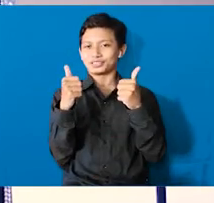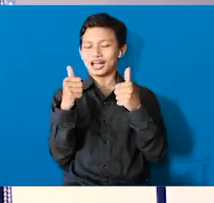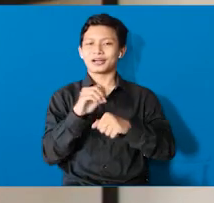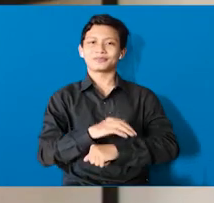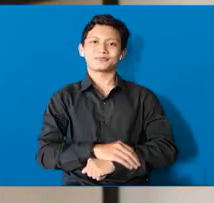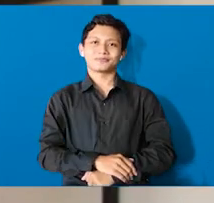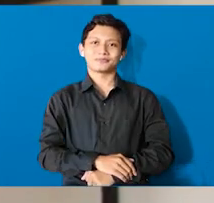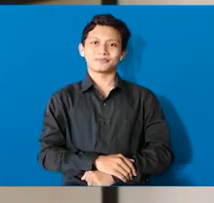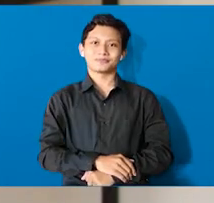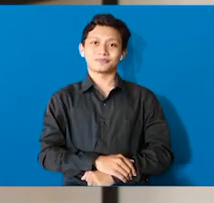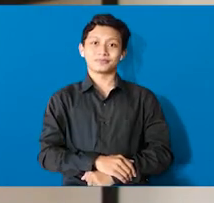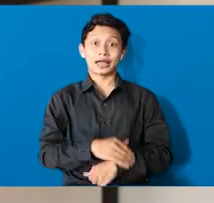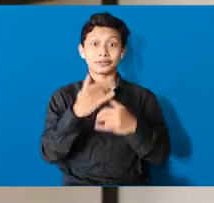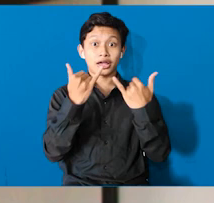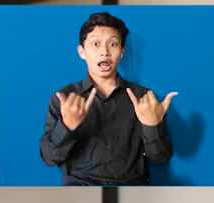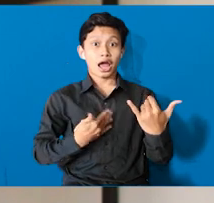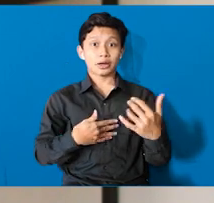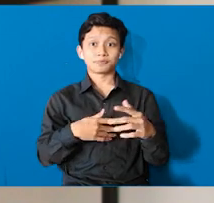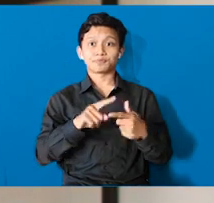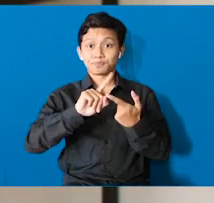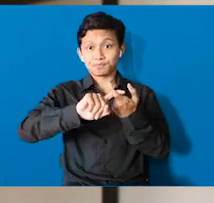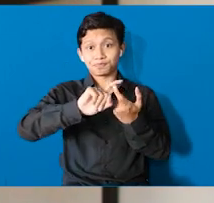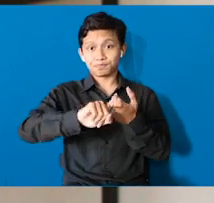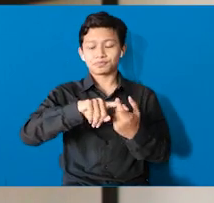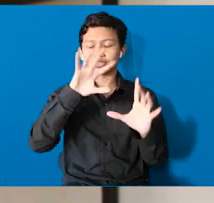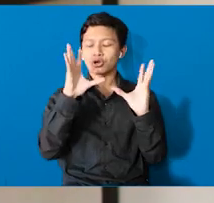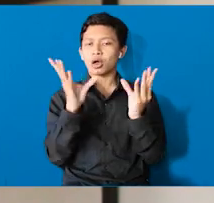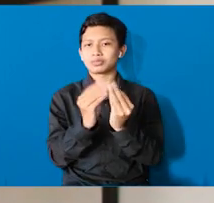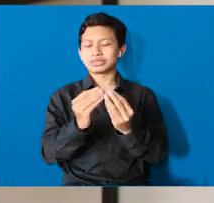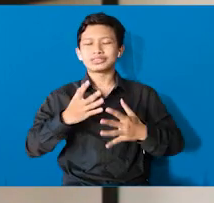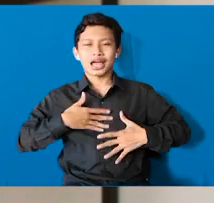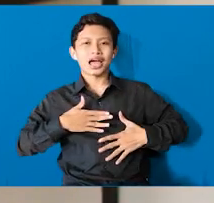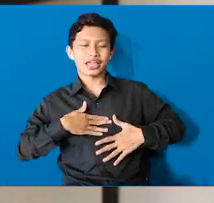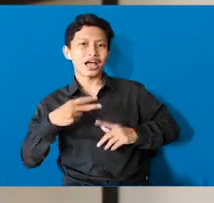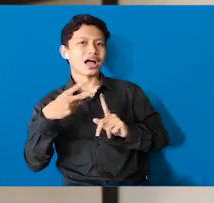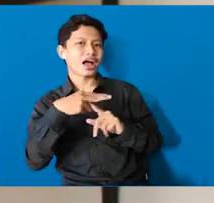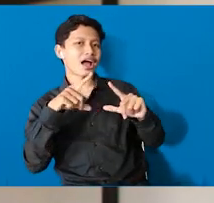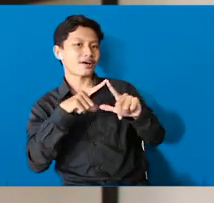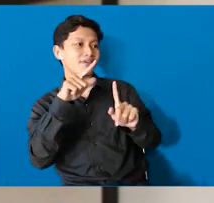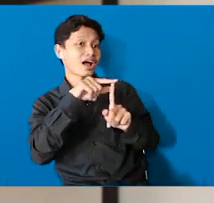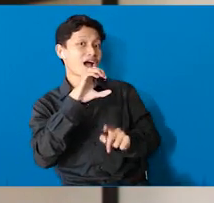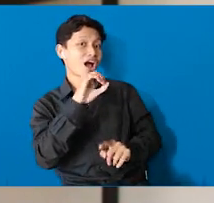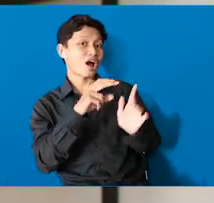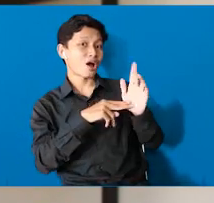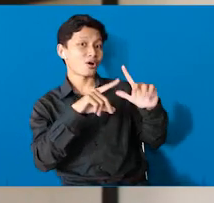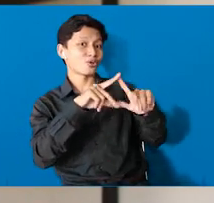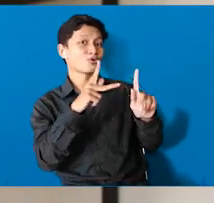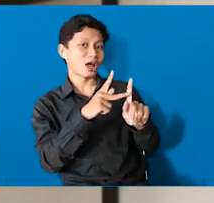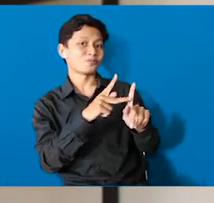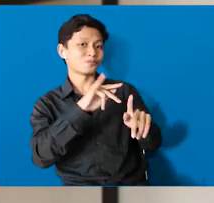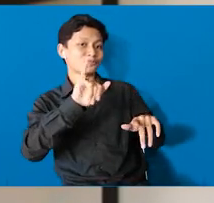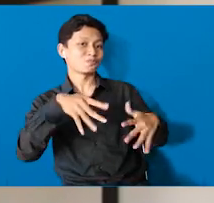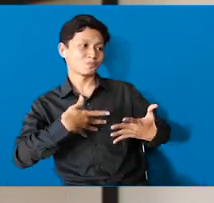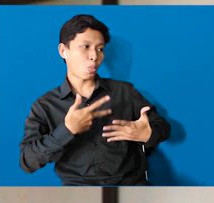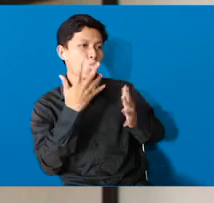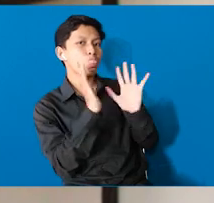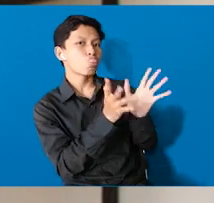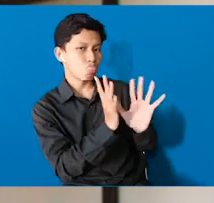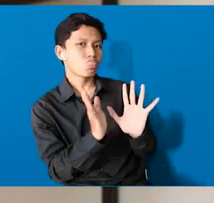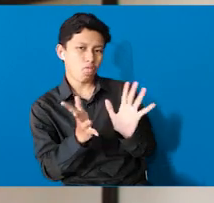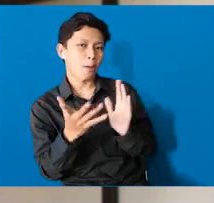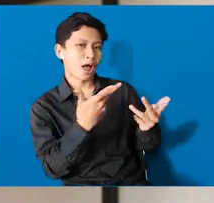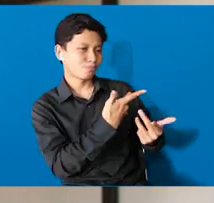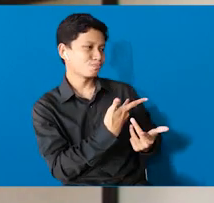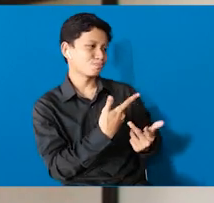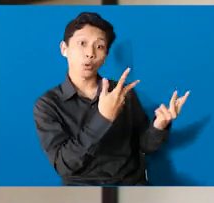Aku, kamu, kita bisa. Nah, Sobat Inklusi, perkenalkan saya Kuni Fatonah akan menemani teman-teman untuk bisa